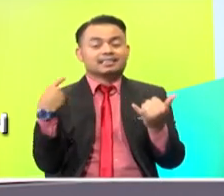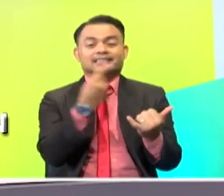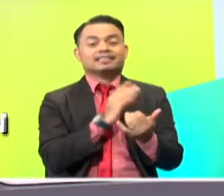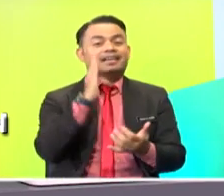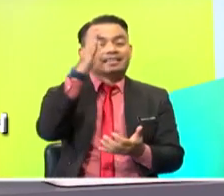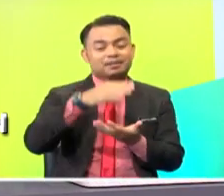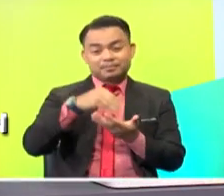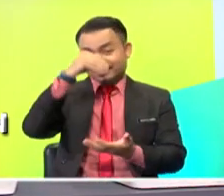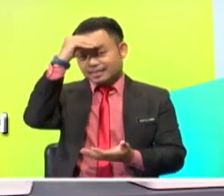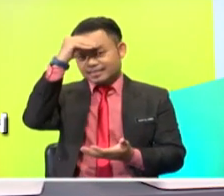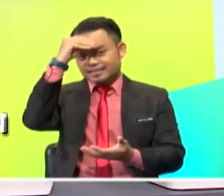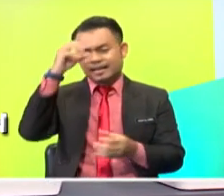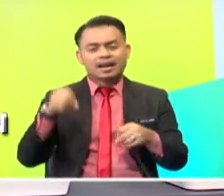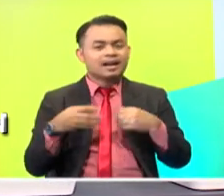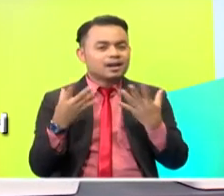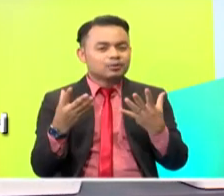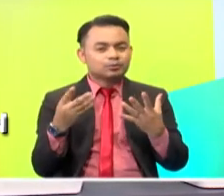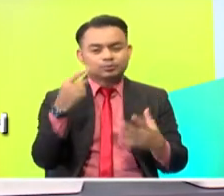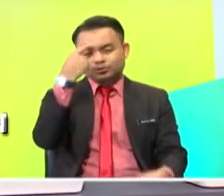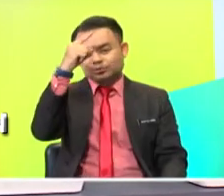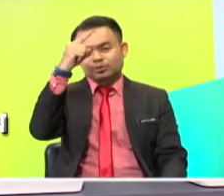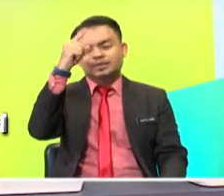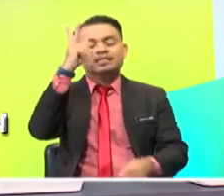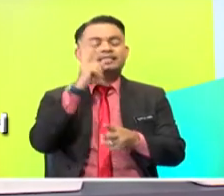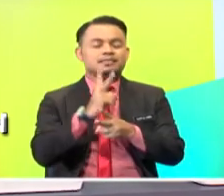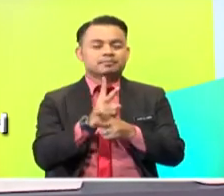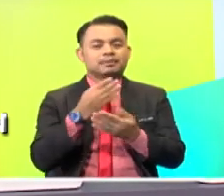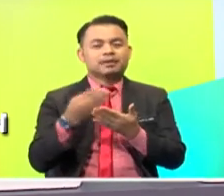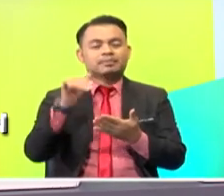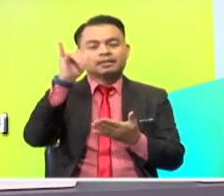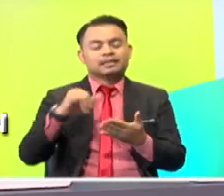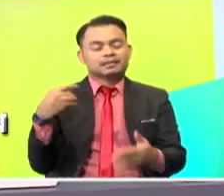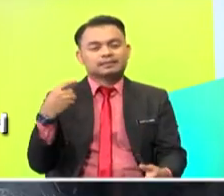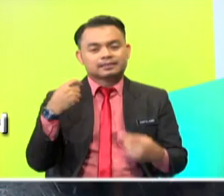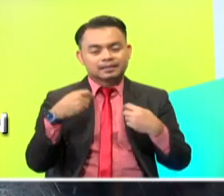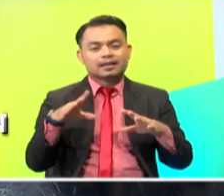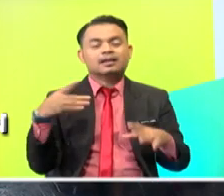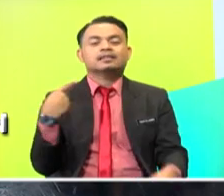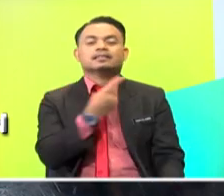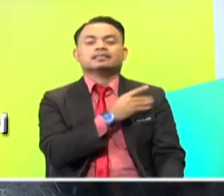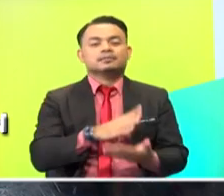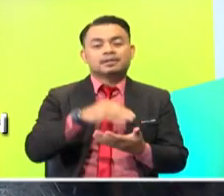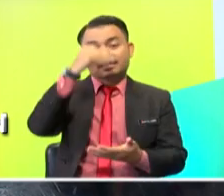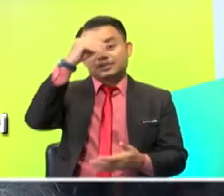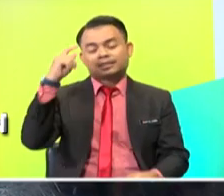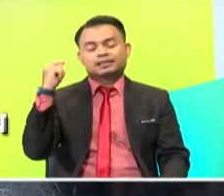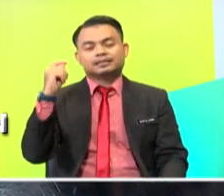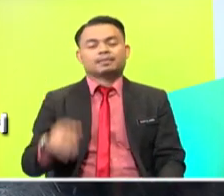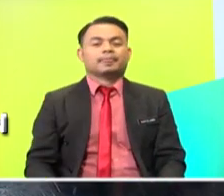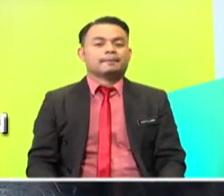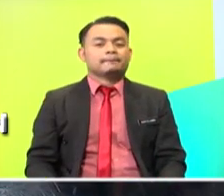cara penyimpanan bahan-bahan yang telah kita pelajari tadi Pulau kece gue jadi kena belajar dulu baru amalkan